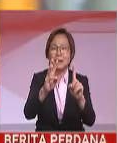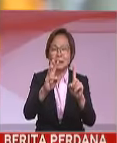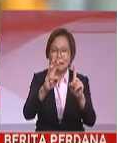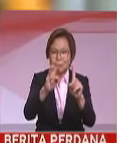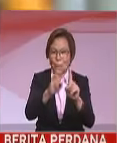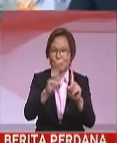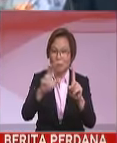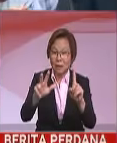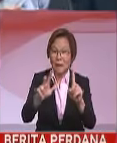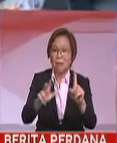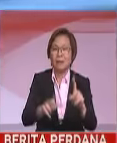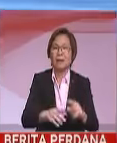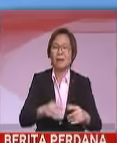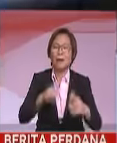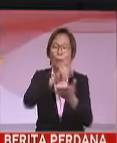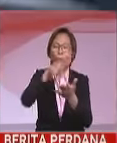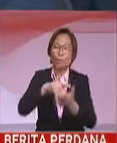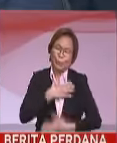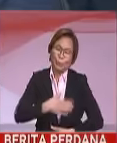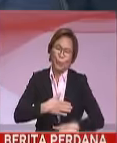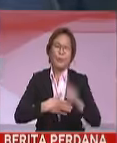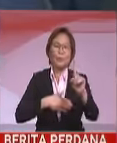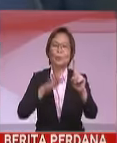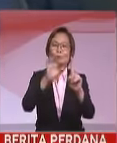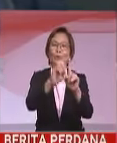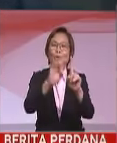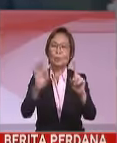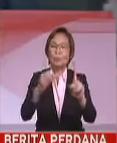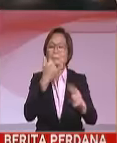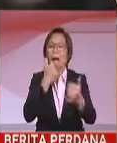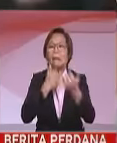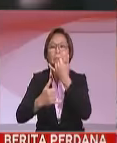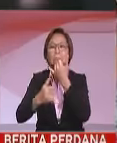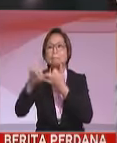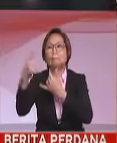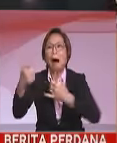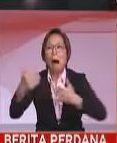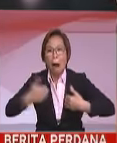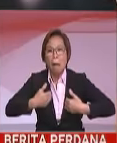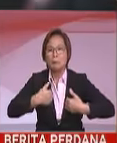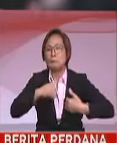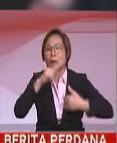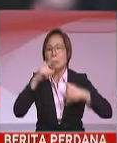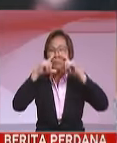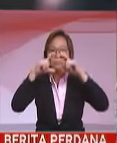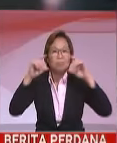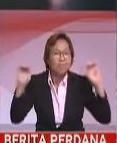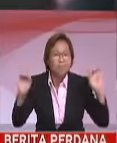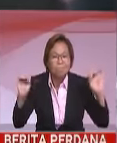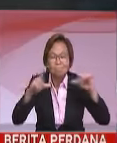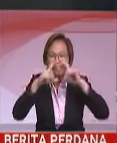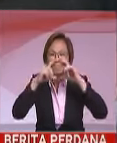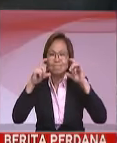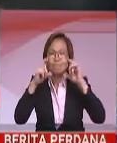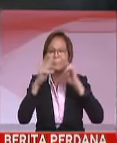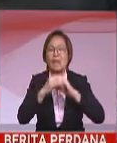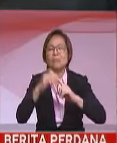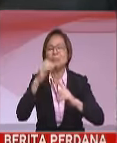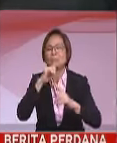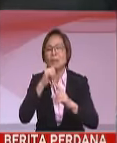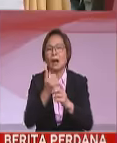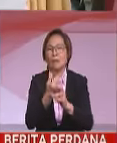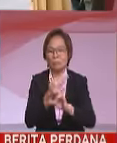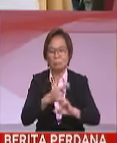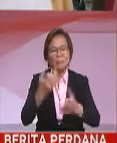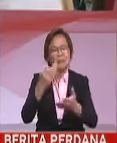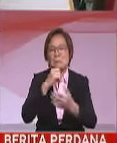di pusat hiburan sebanyak 119 kes. Kesalahan lain turut dikesan termasuk tidak memakai pelitup separuh muka dan gagal